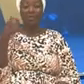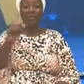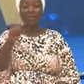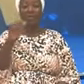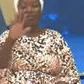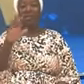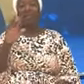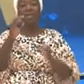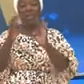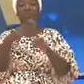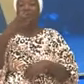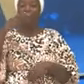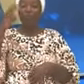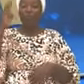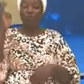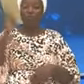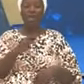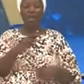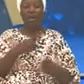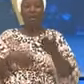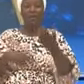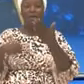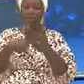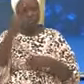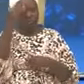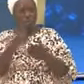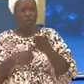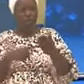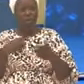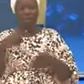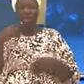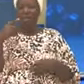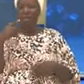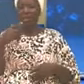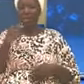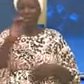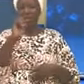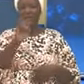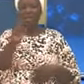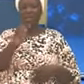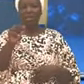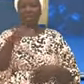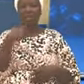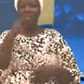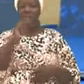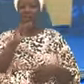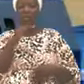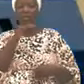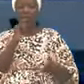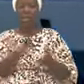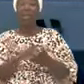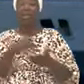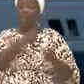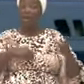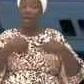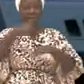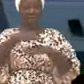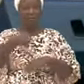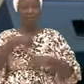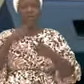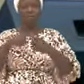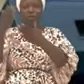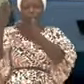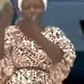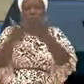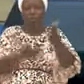si le langage aisée car dit le saignement voyait vous envoyer les plus